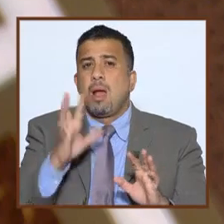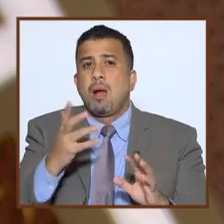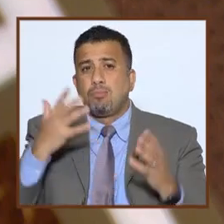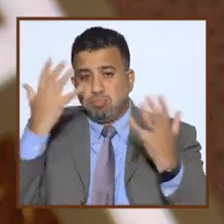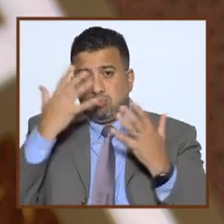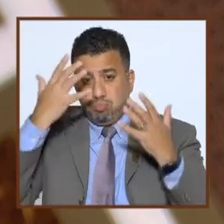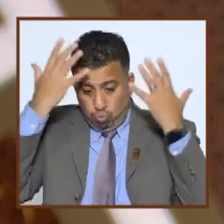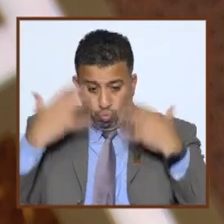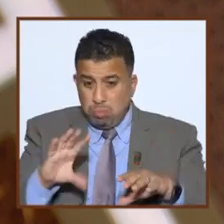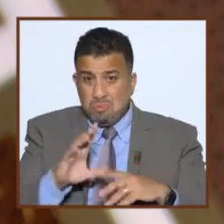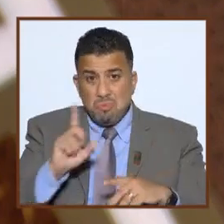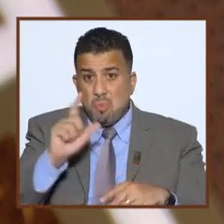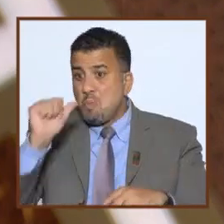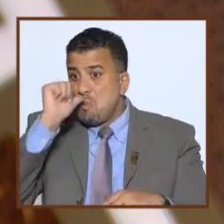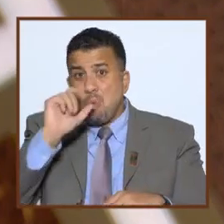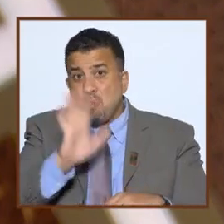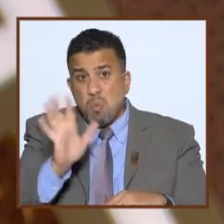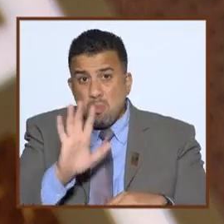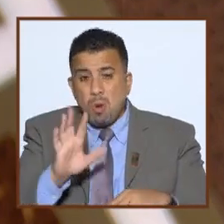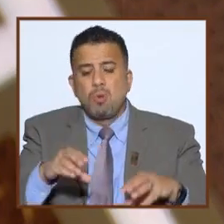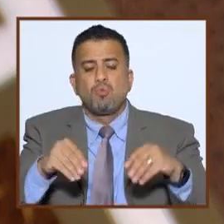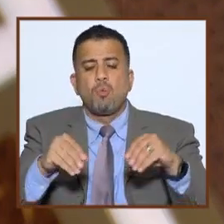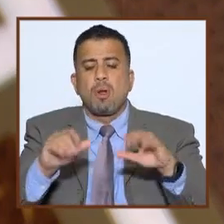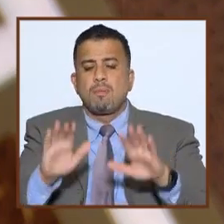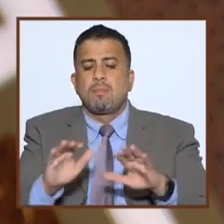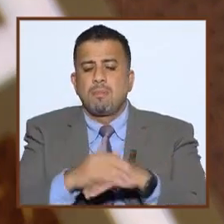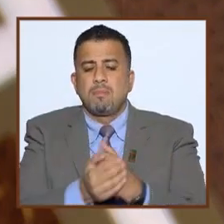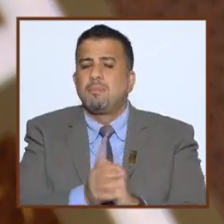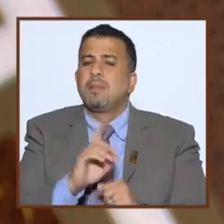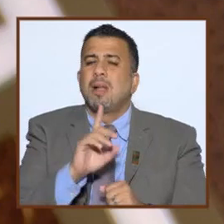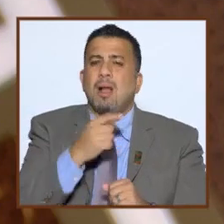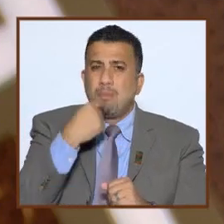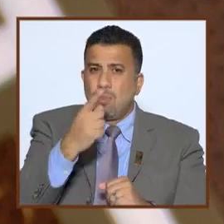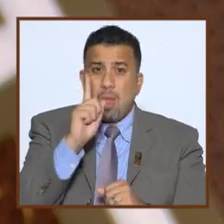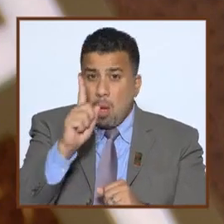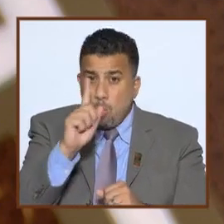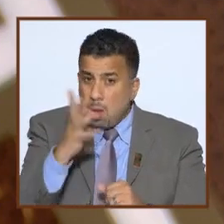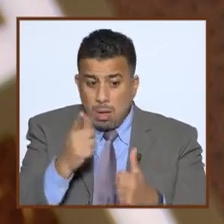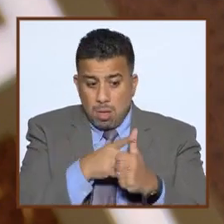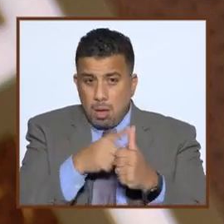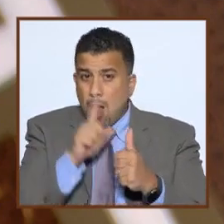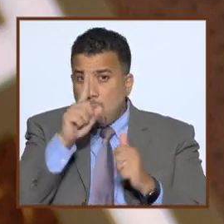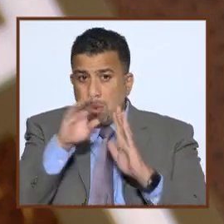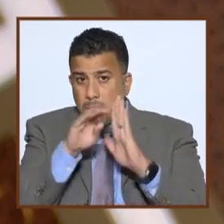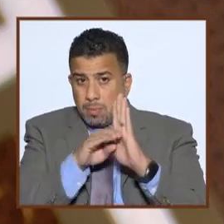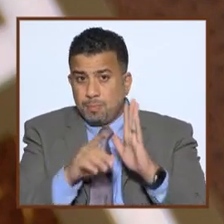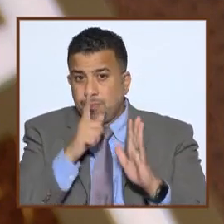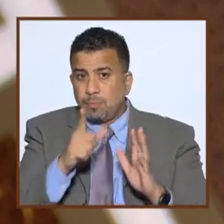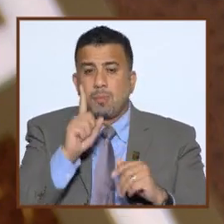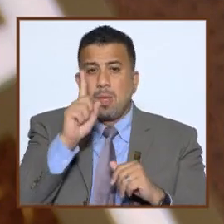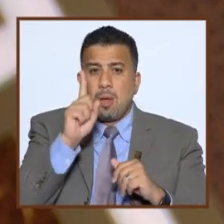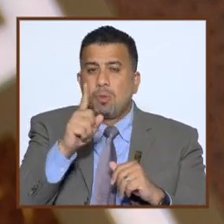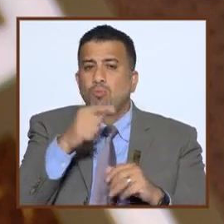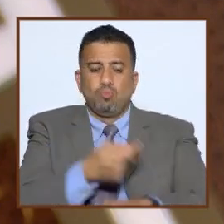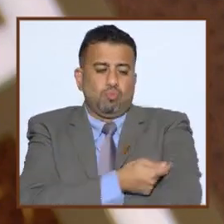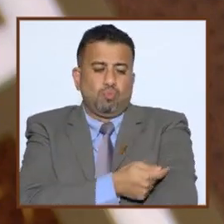الى التيمم لكن الذي يظهر الخطوه الاولى اخت الفاضله تصنع هذا اللي قلت لك